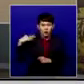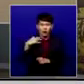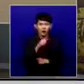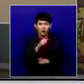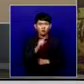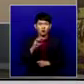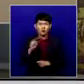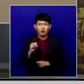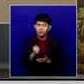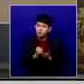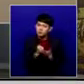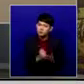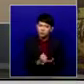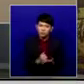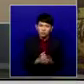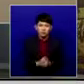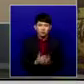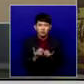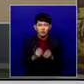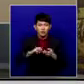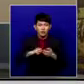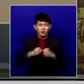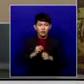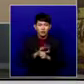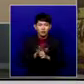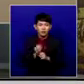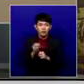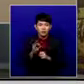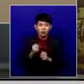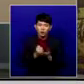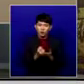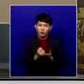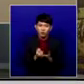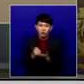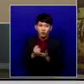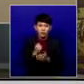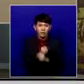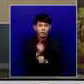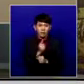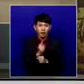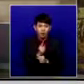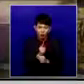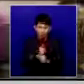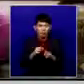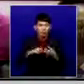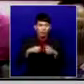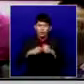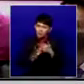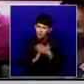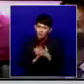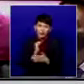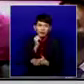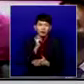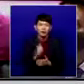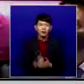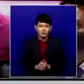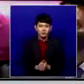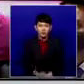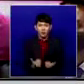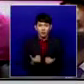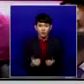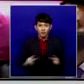เหมือนกันนะโควิดครั้งนี้เขาได้ช่วยเหลือทำให้เราสามารถผ่านโควิดมาได้แล้ววันนี้สาธารณสุ